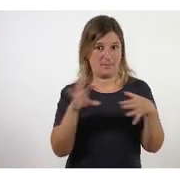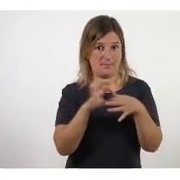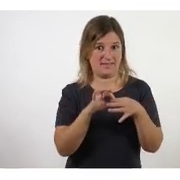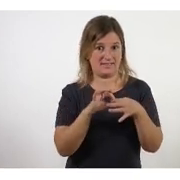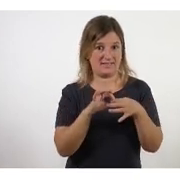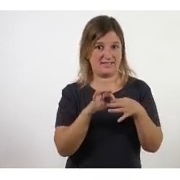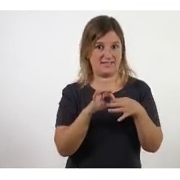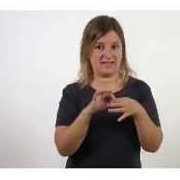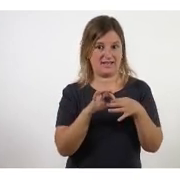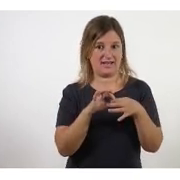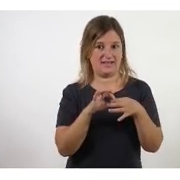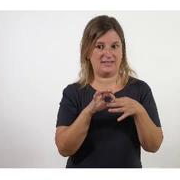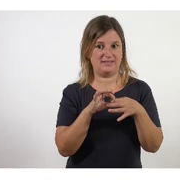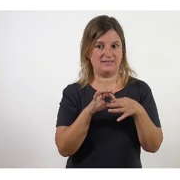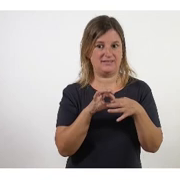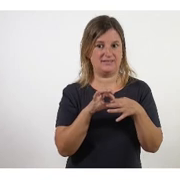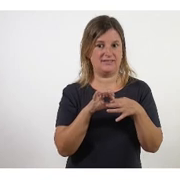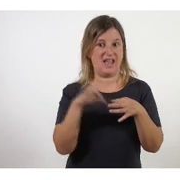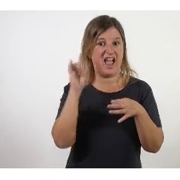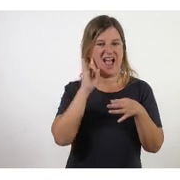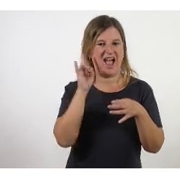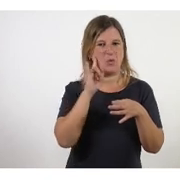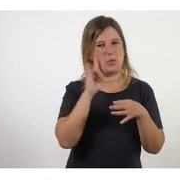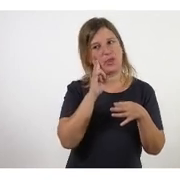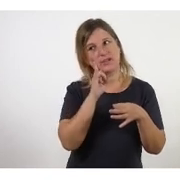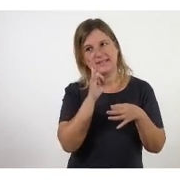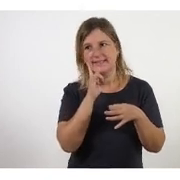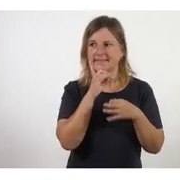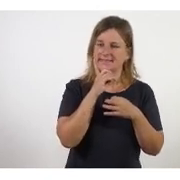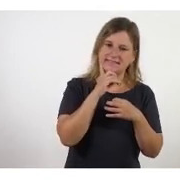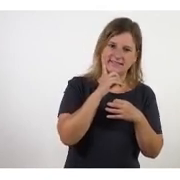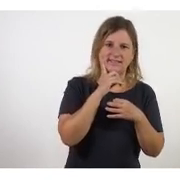algun problema ha de tenir aquesta app, eh? La mescla d'àudio no és gaire,